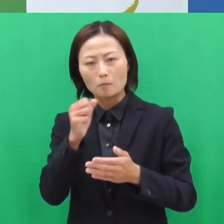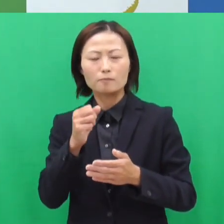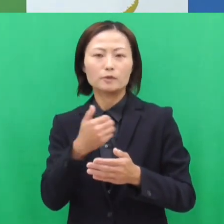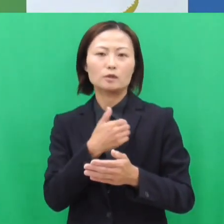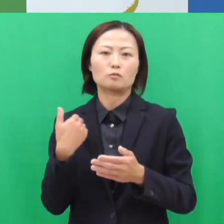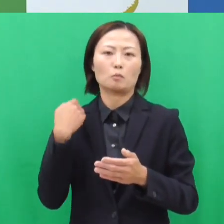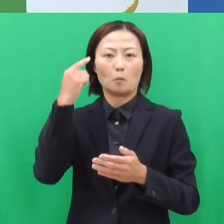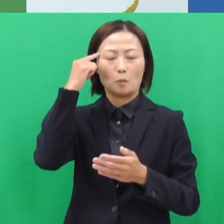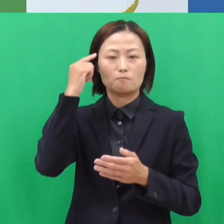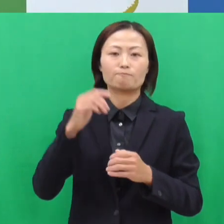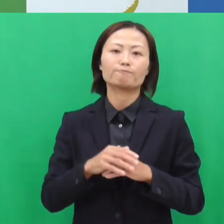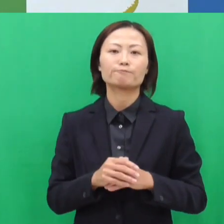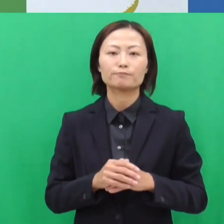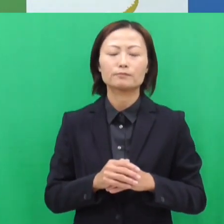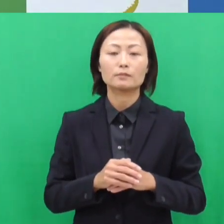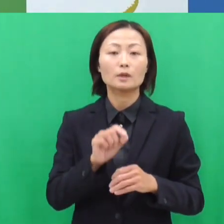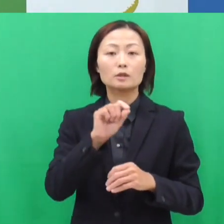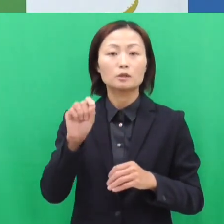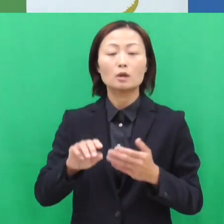ますでしょうか